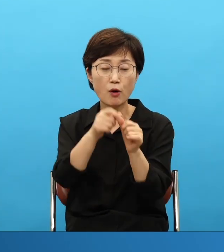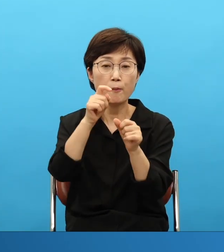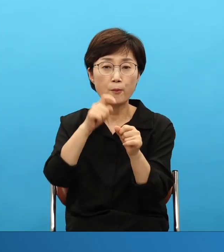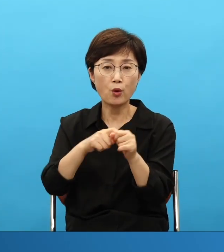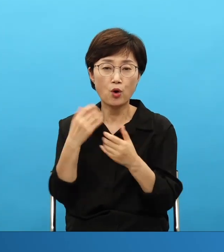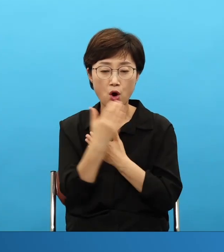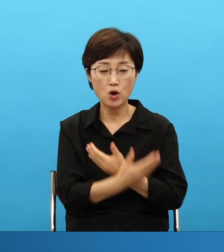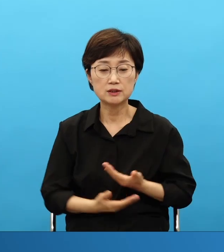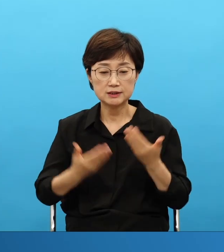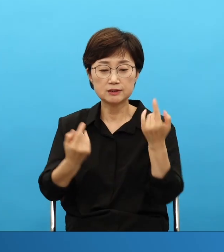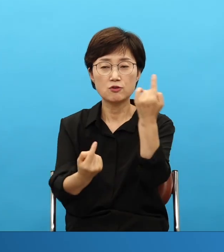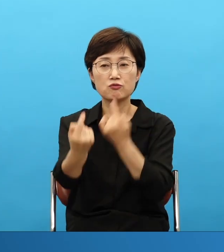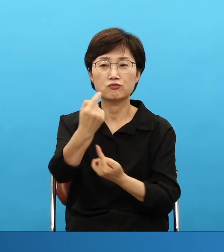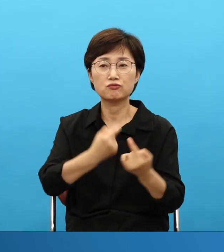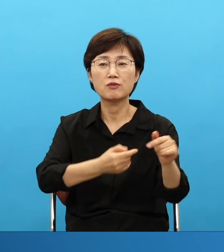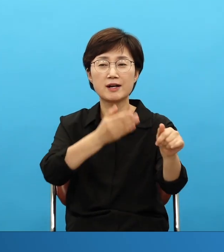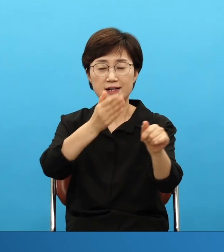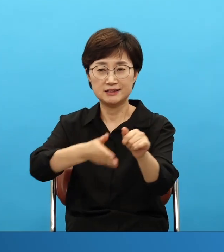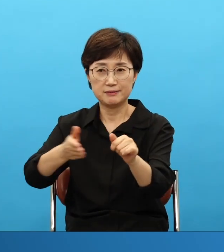기다립니다